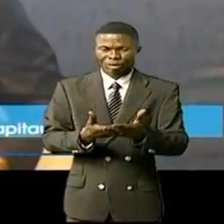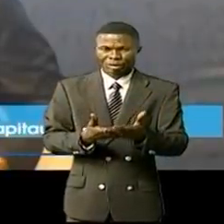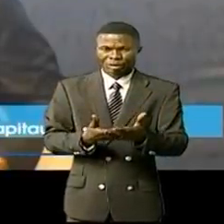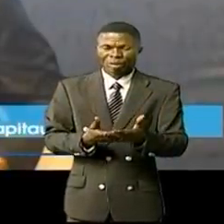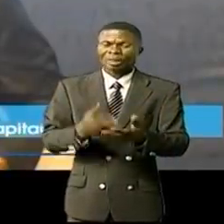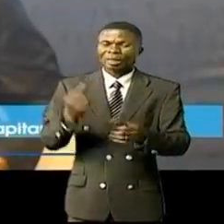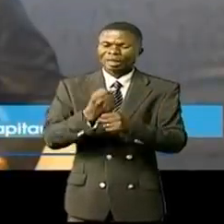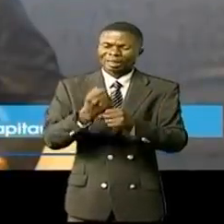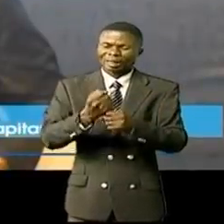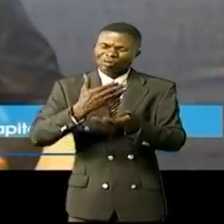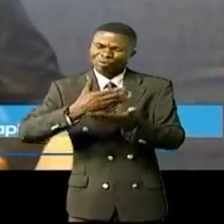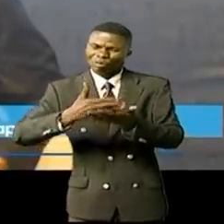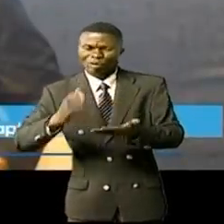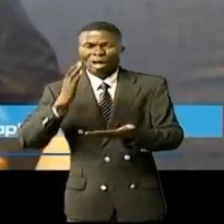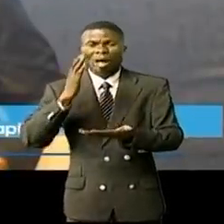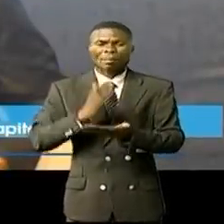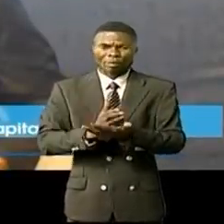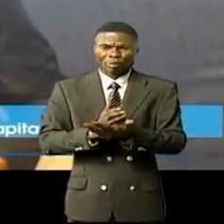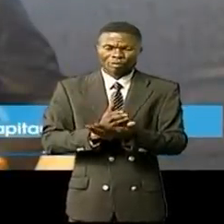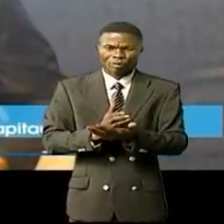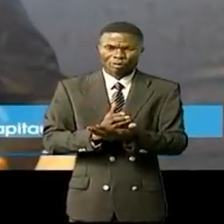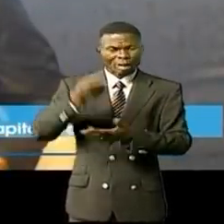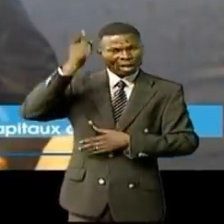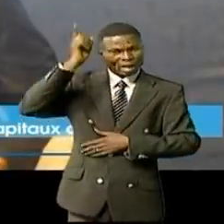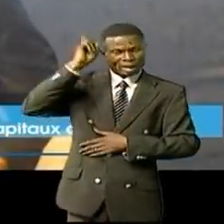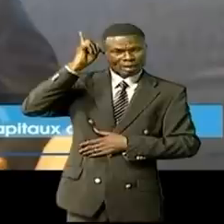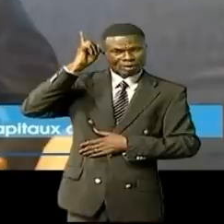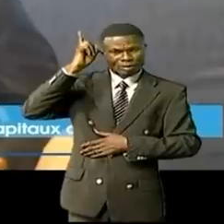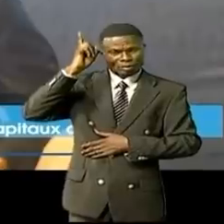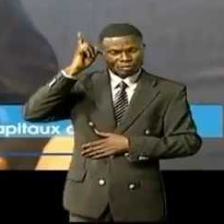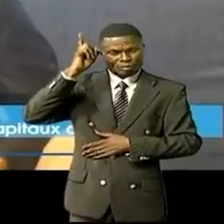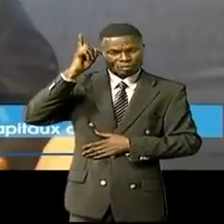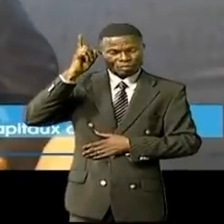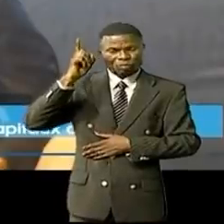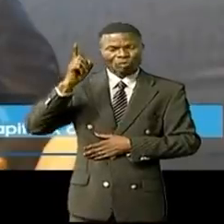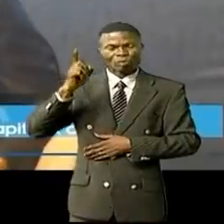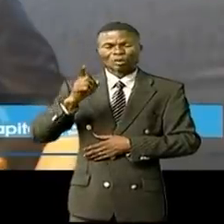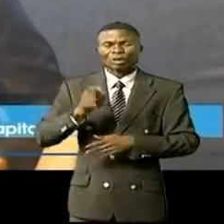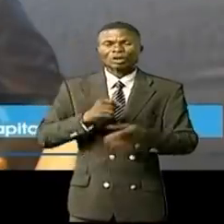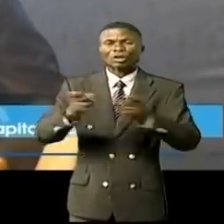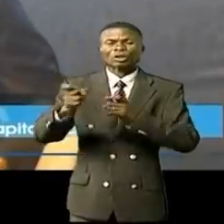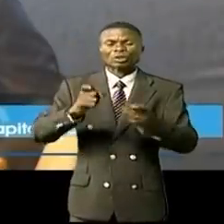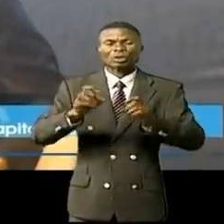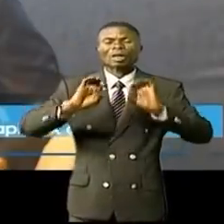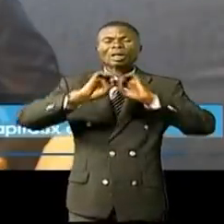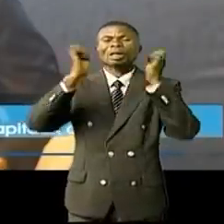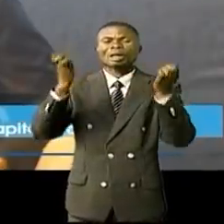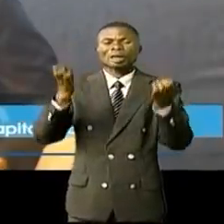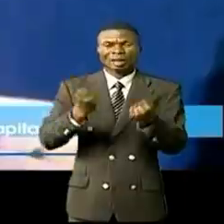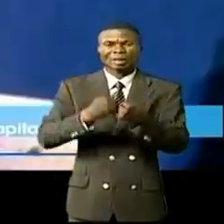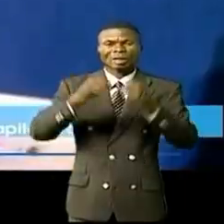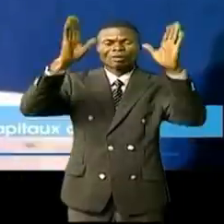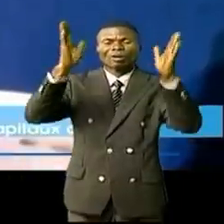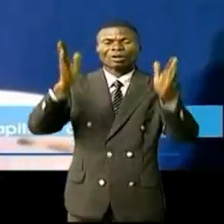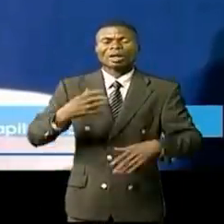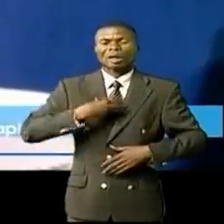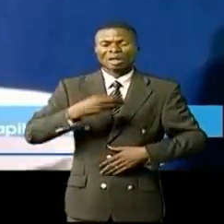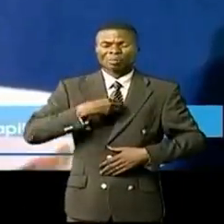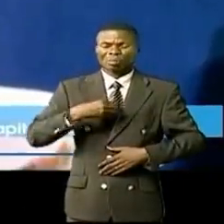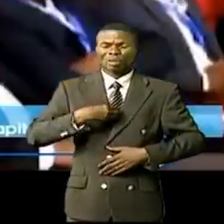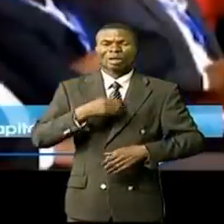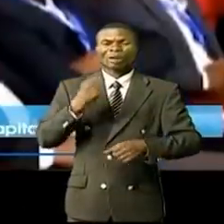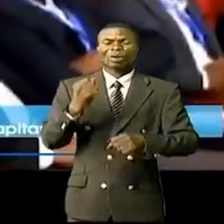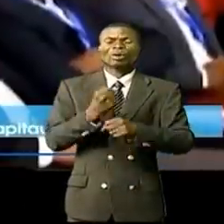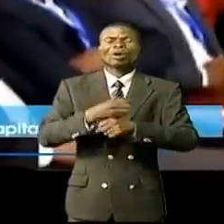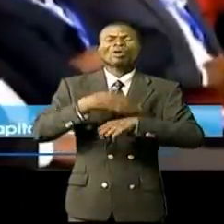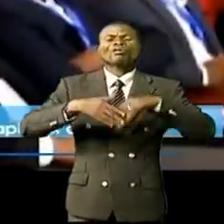sous-traitance, étaient jusque-là monopolisées par les entreprises étrangères. Comment faire